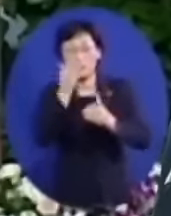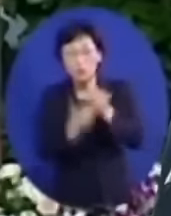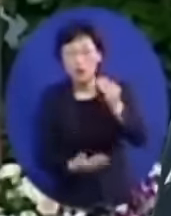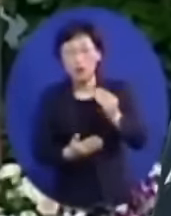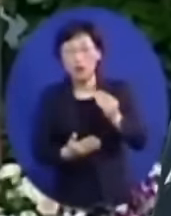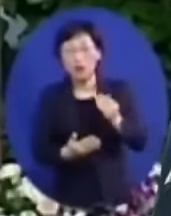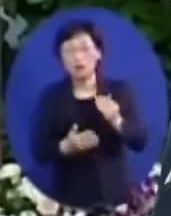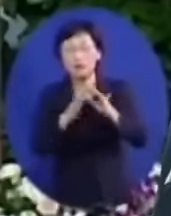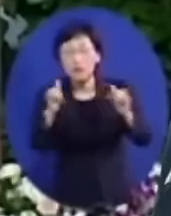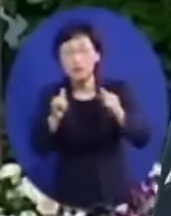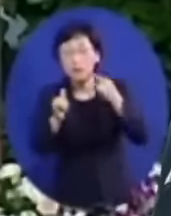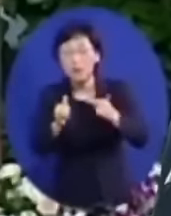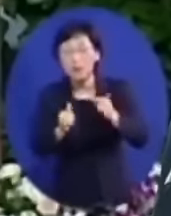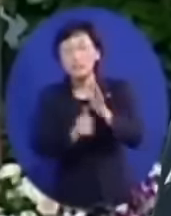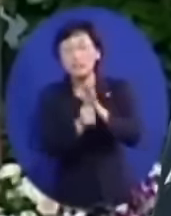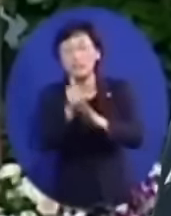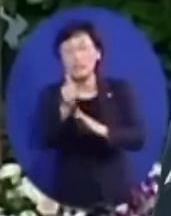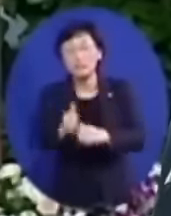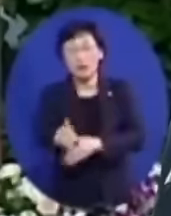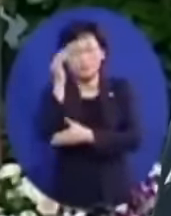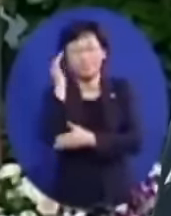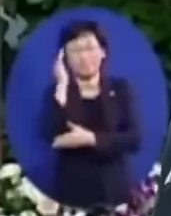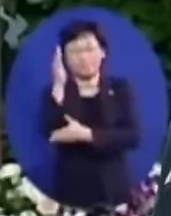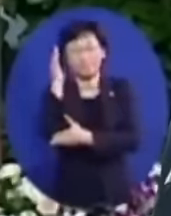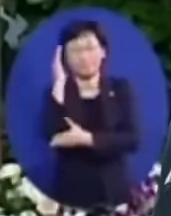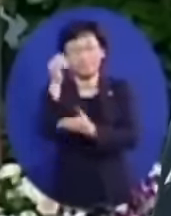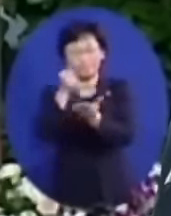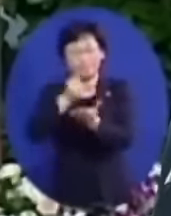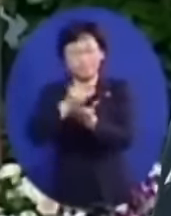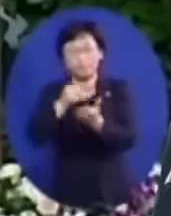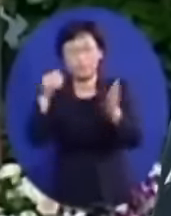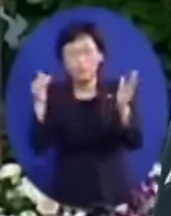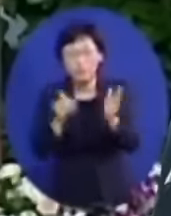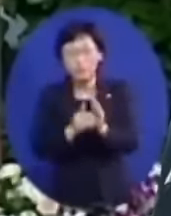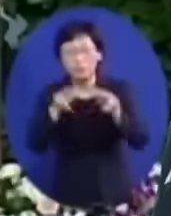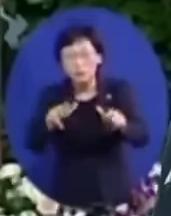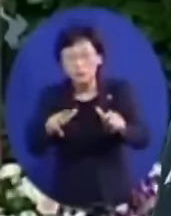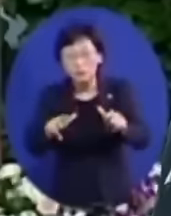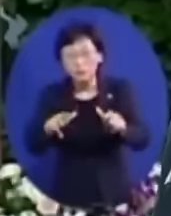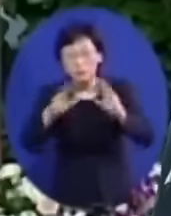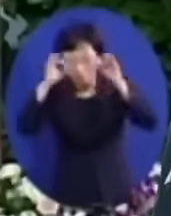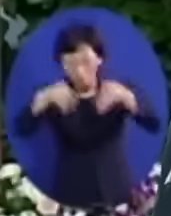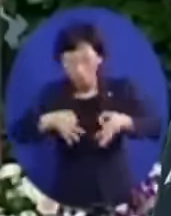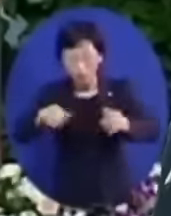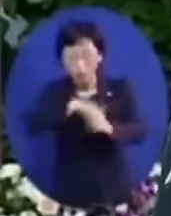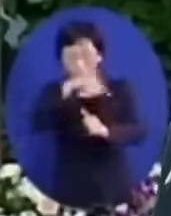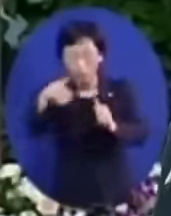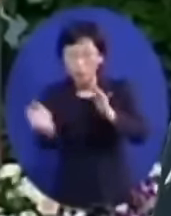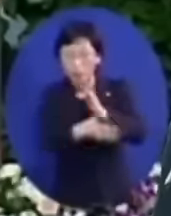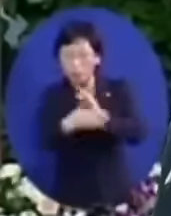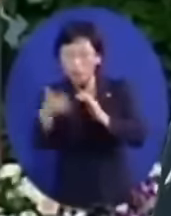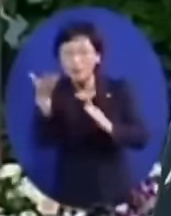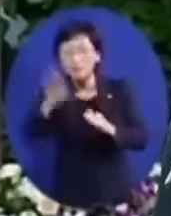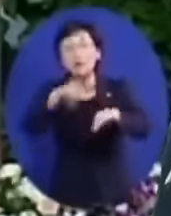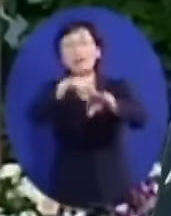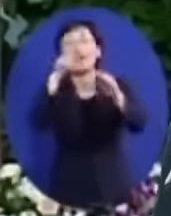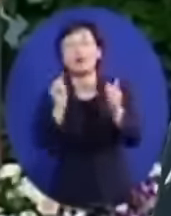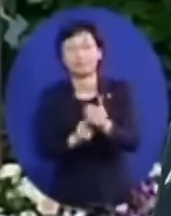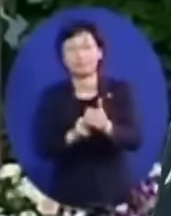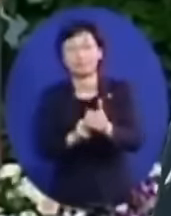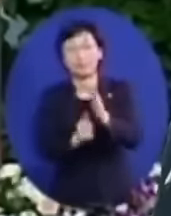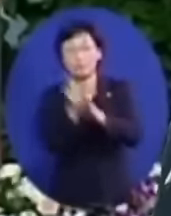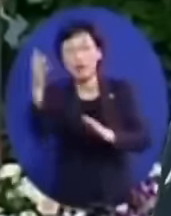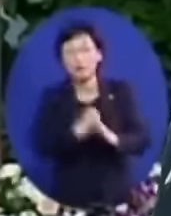성도들에게 희망의 메시지를 힘차게 선포했고 그들은 현실에는 아무것도 없었지만 가슴 속에 희망을 갖고